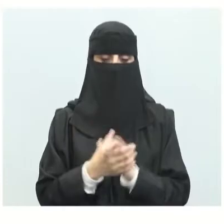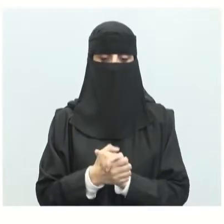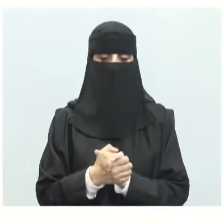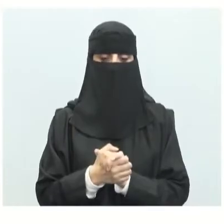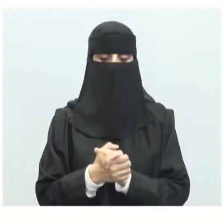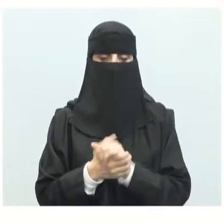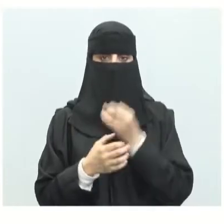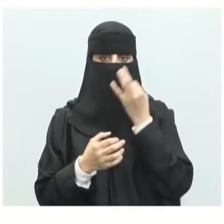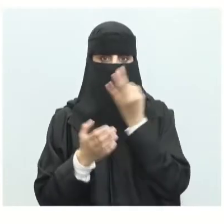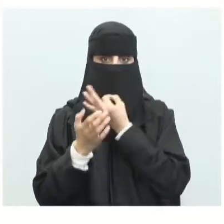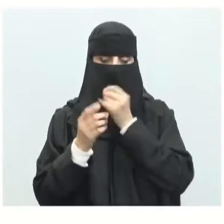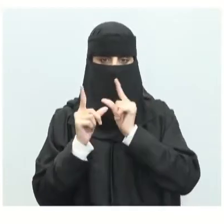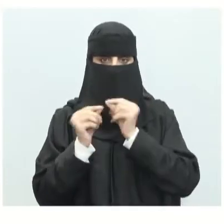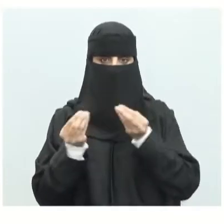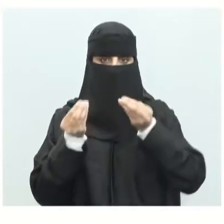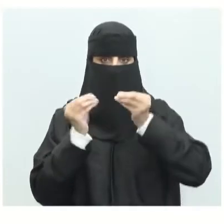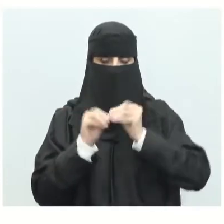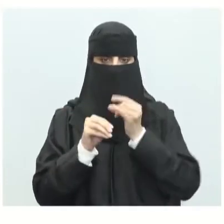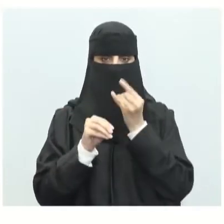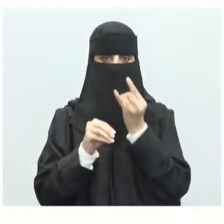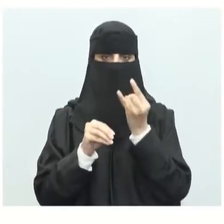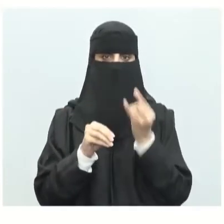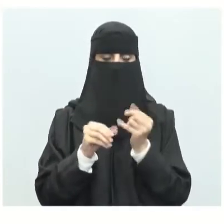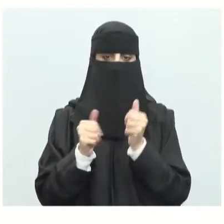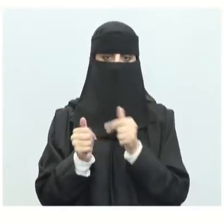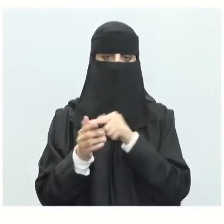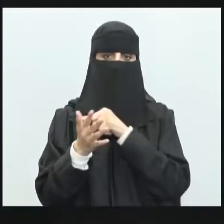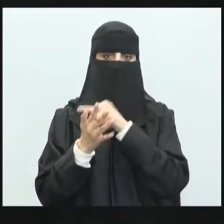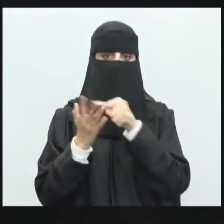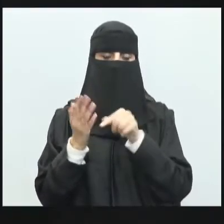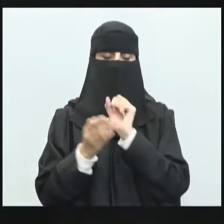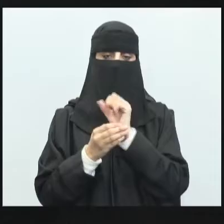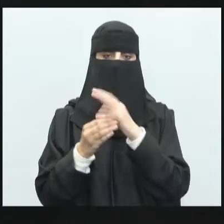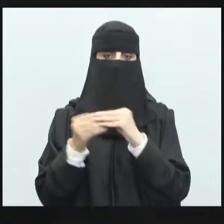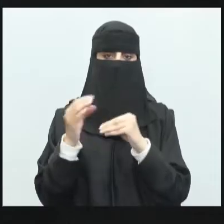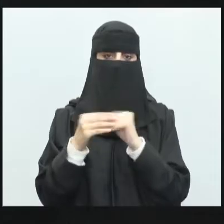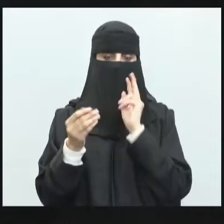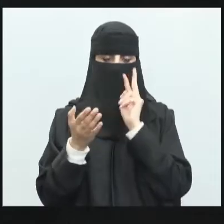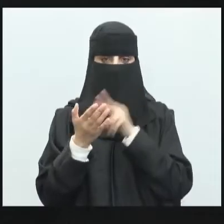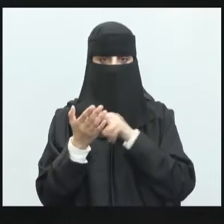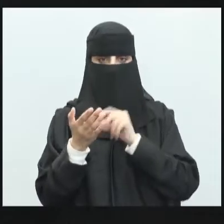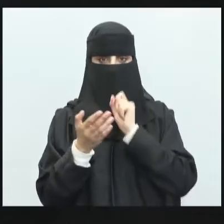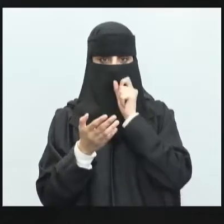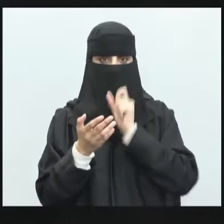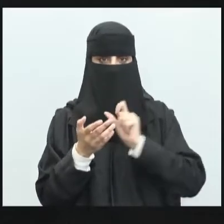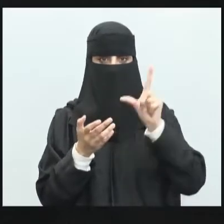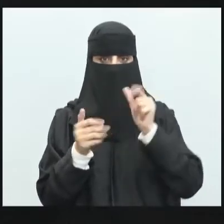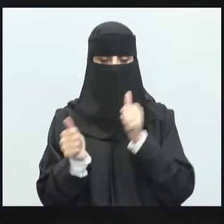صحه الضبط هذه هي مهارات القراءه الجهريه